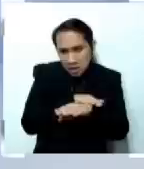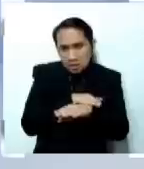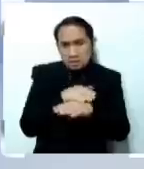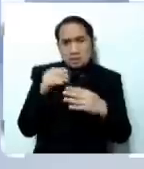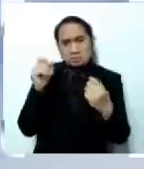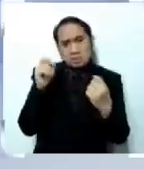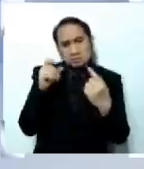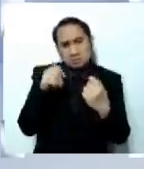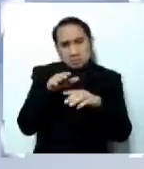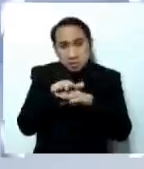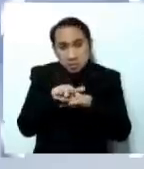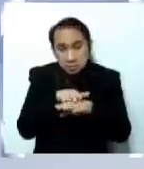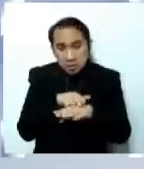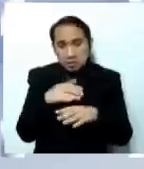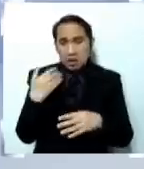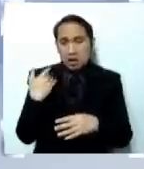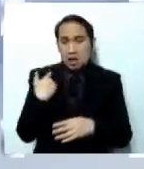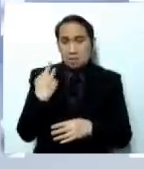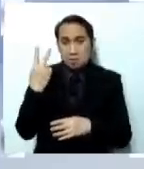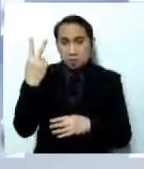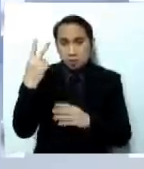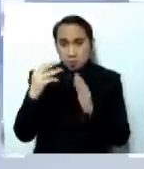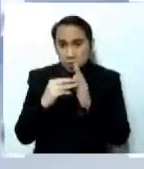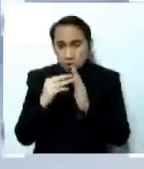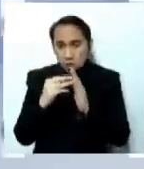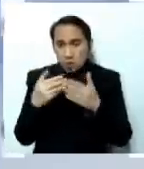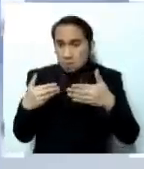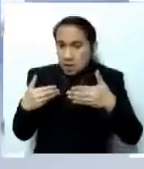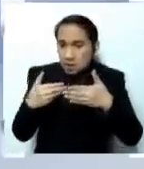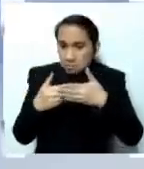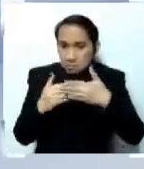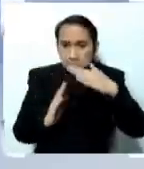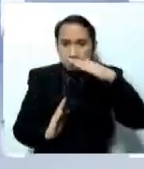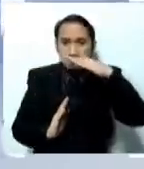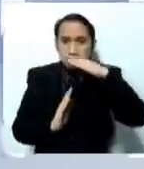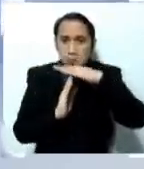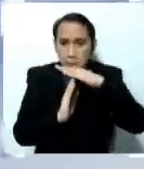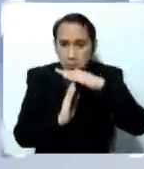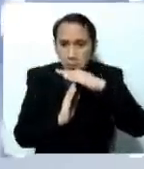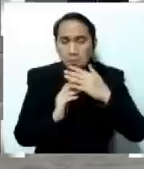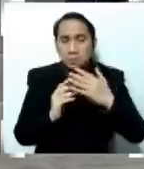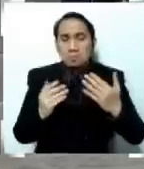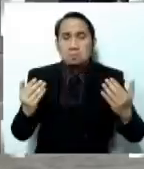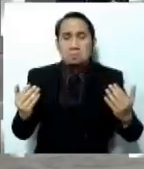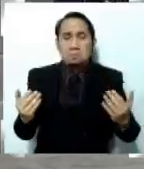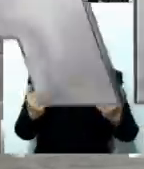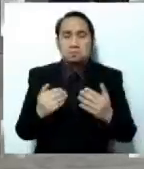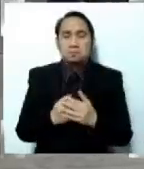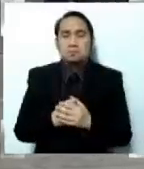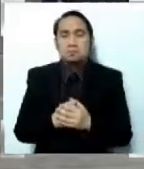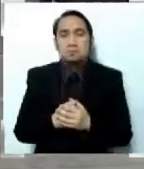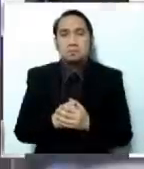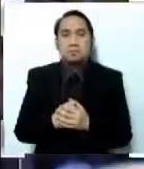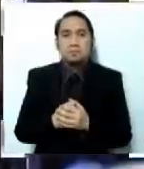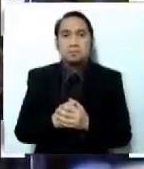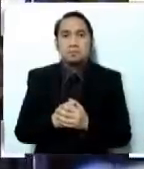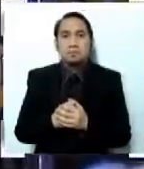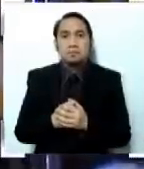2 million doses na mag-expire na sa Hunyo. Saksi si Maris Umali.